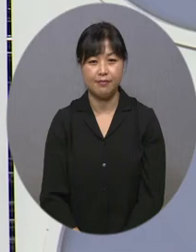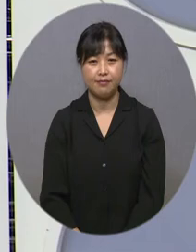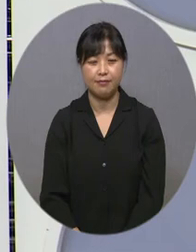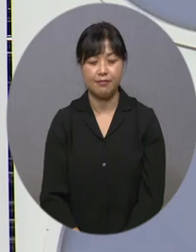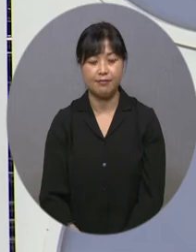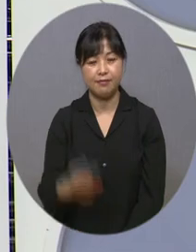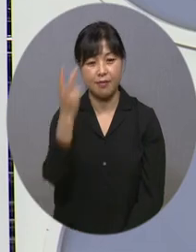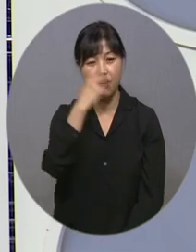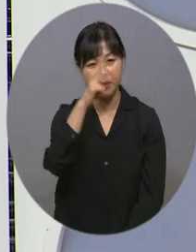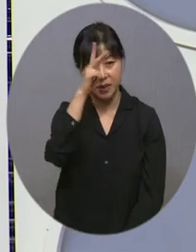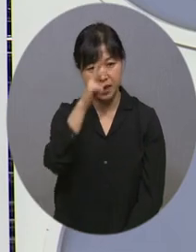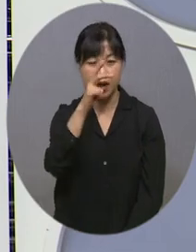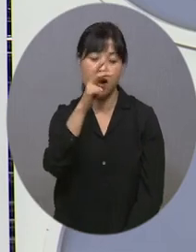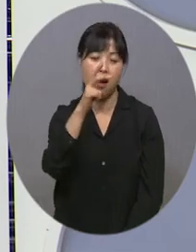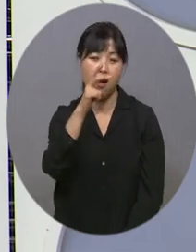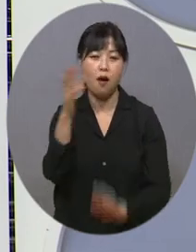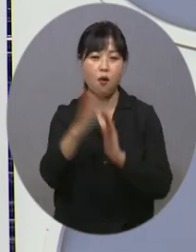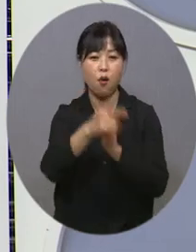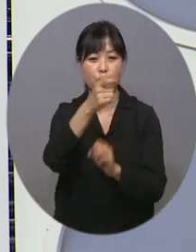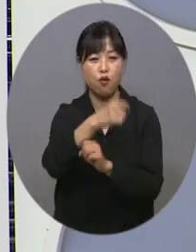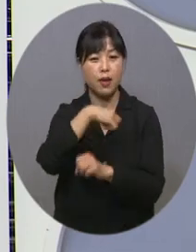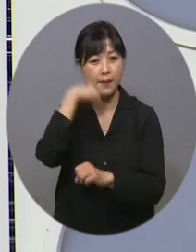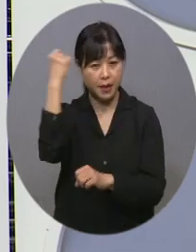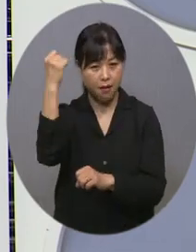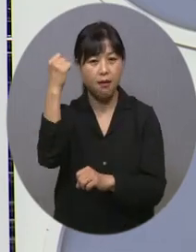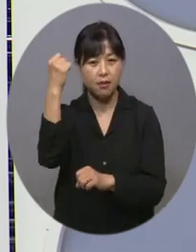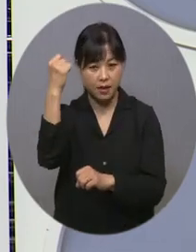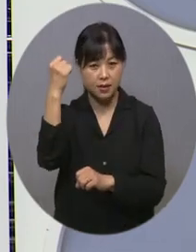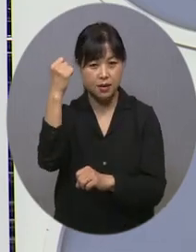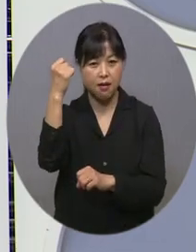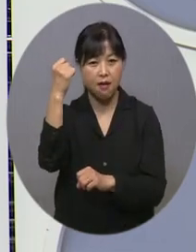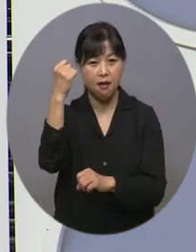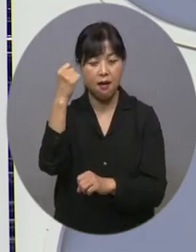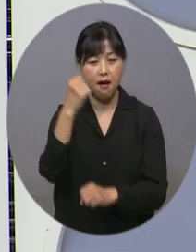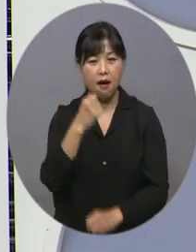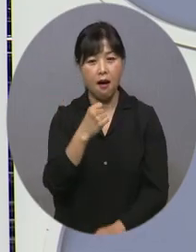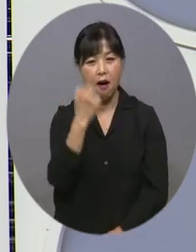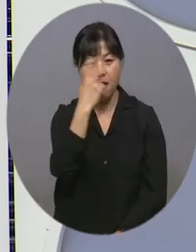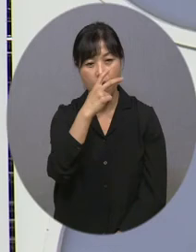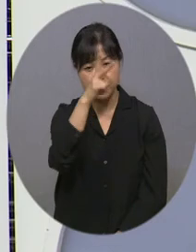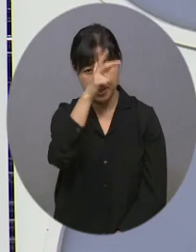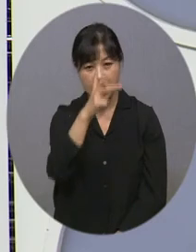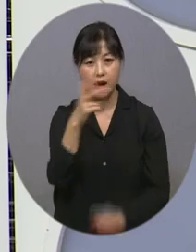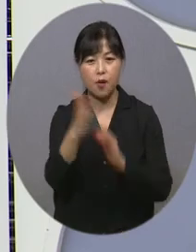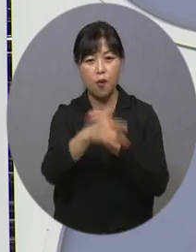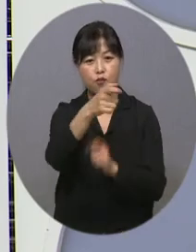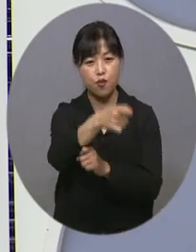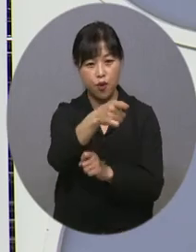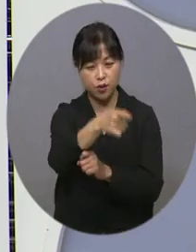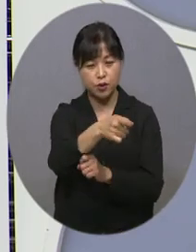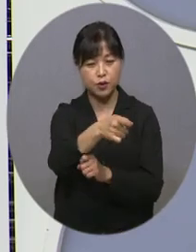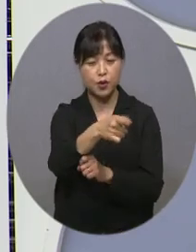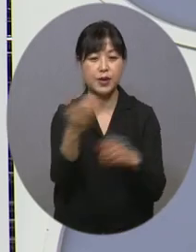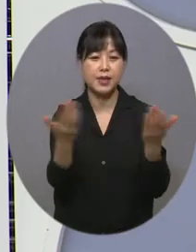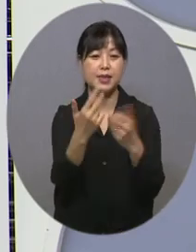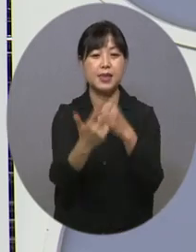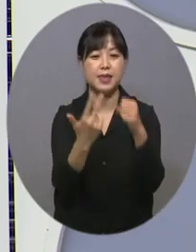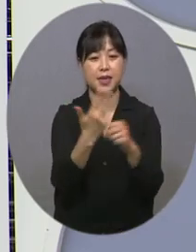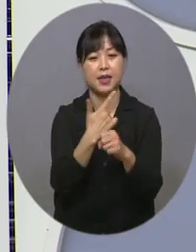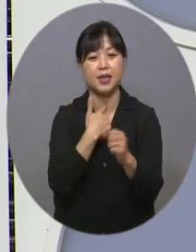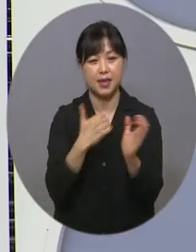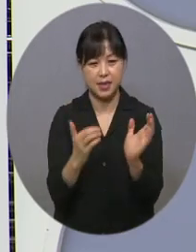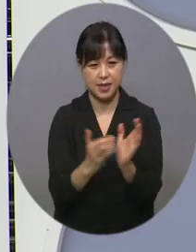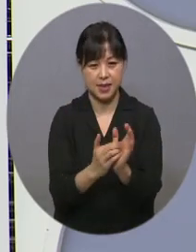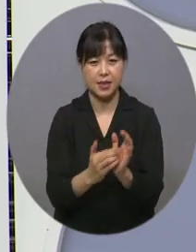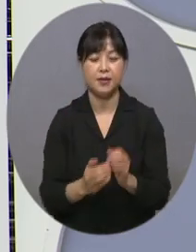검찰 거기 합격을 하는 바람에 검찰청 근무를 이제 검찰 공무원 근무를 거의 한 7년을 했죠. 예.